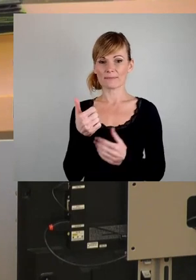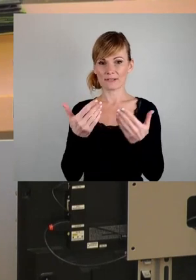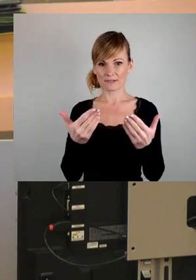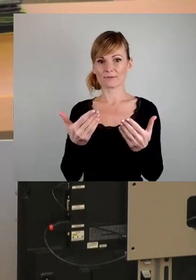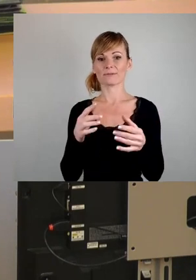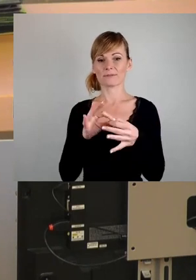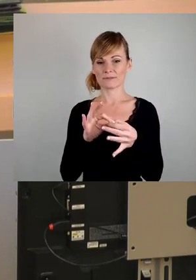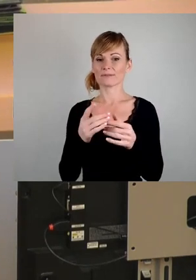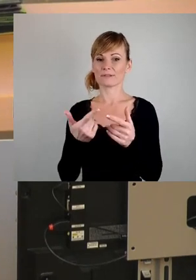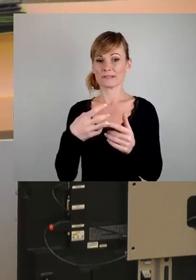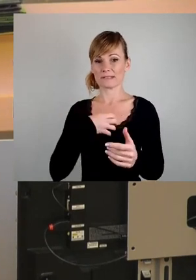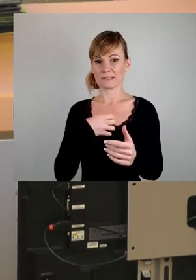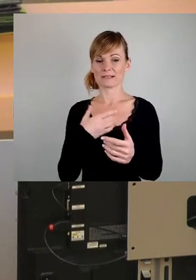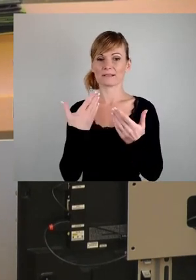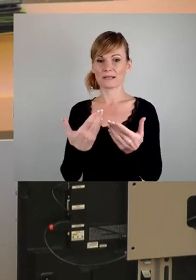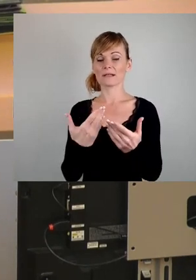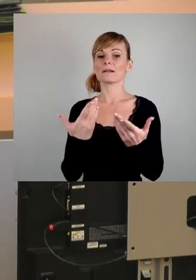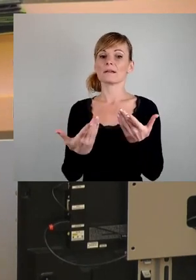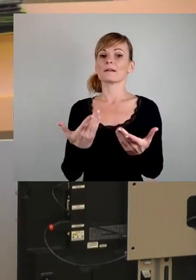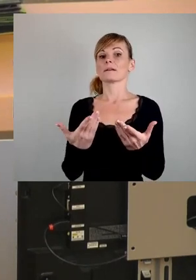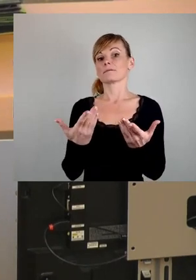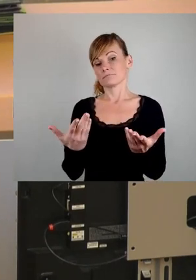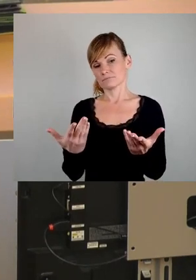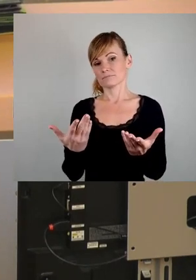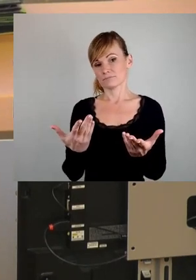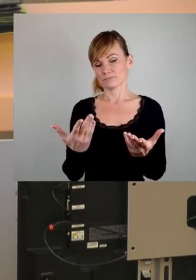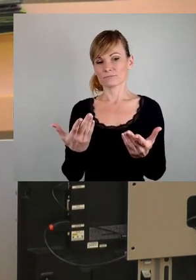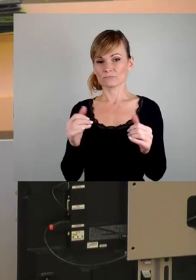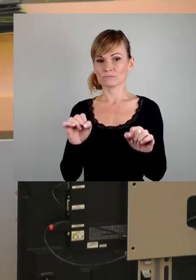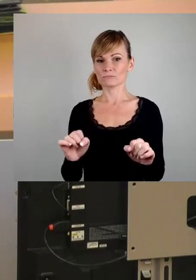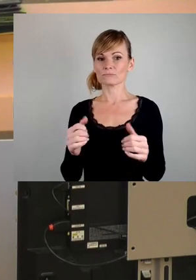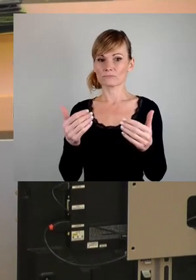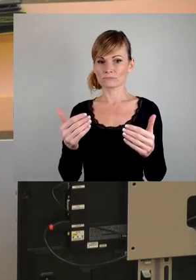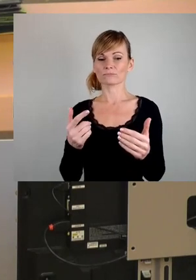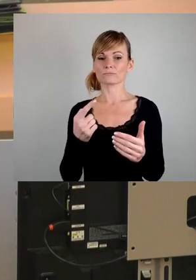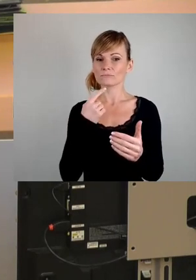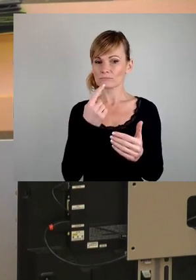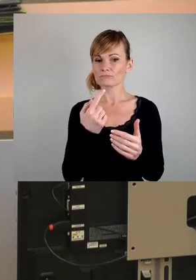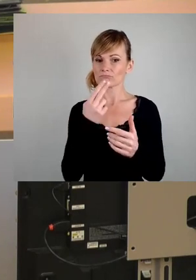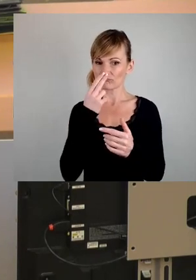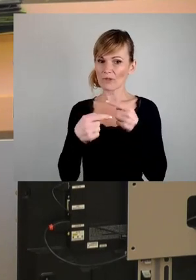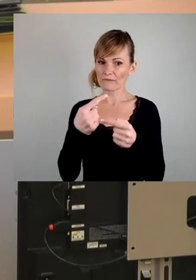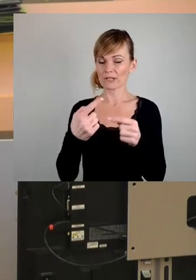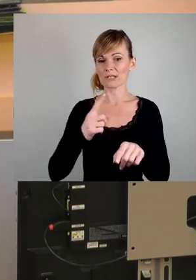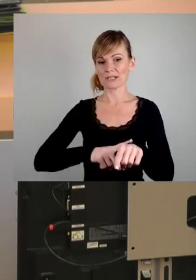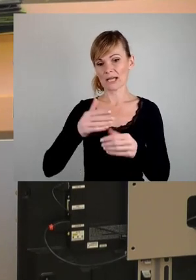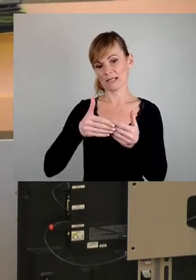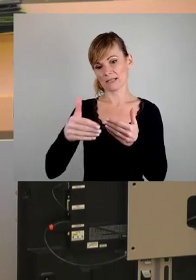Dresden angehen werden. Denn wir werden damit Flächen entwickeln in einem Zeitraum,